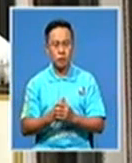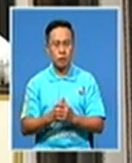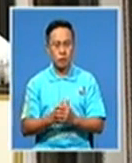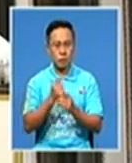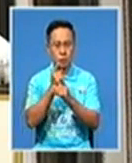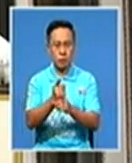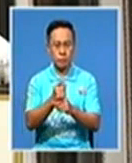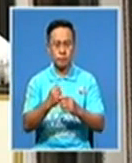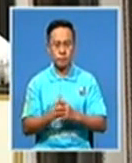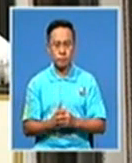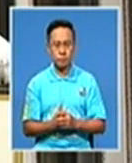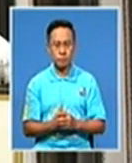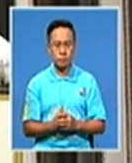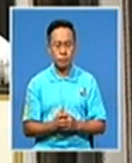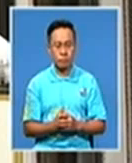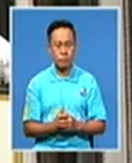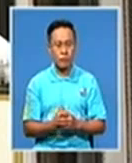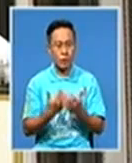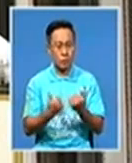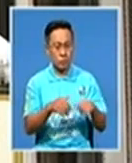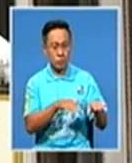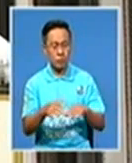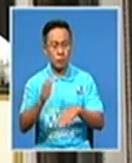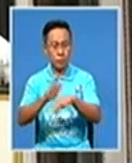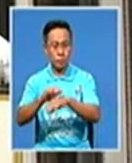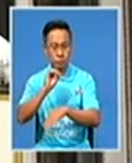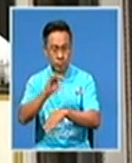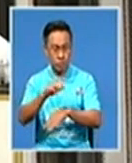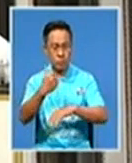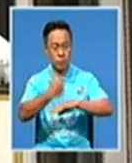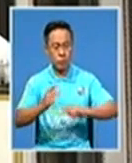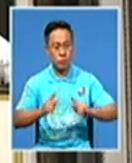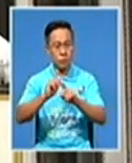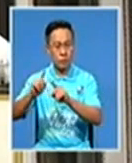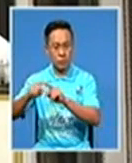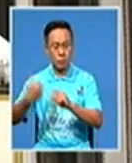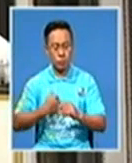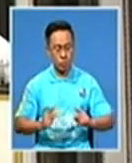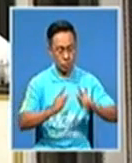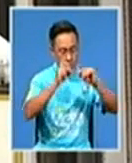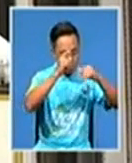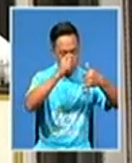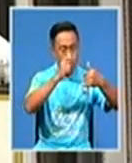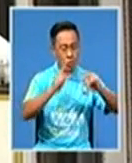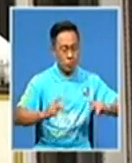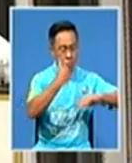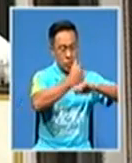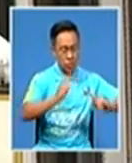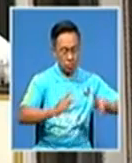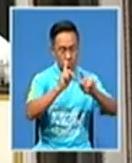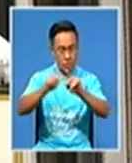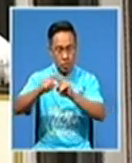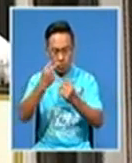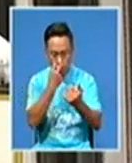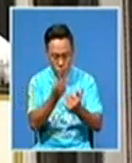ในตามนั้นนะครับตามรุ่นแบบนะครับเพราะนั้นต้องเตรียมการตั้งแต่วันนี้ผมขอแจ้งเตือนนะครับผมจะพิจารณาเป็นรายกระทรวงไปนะครับทุกกระทรวง